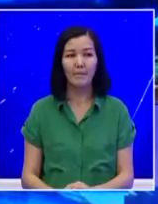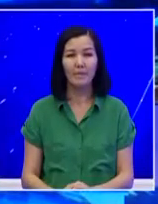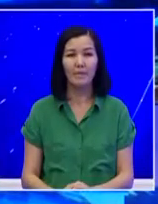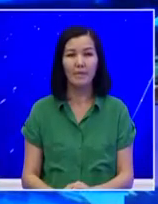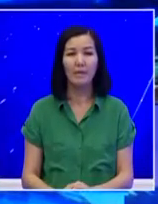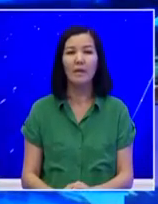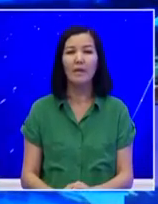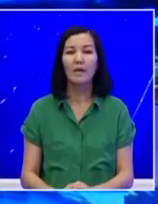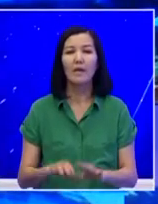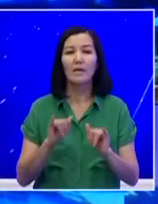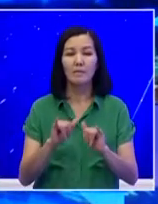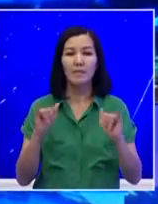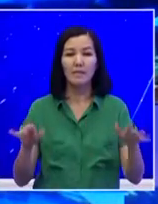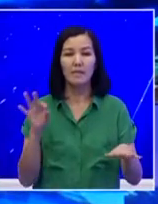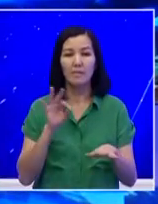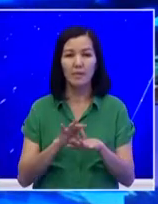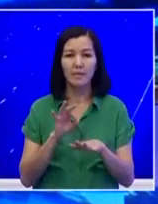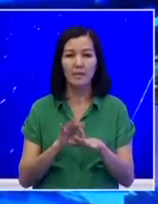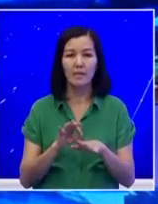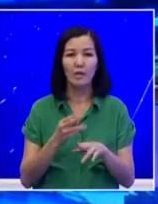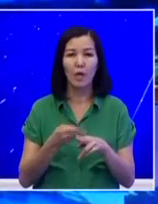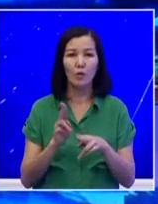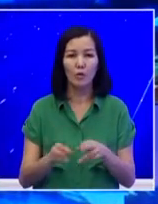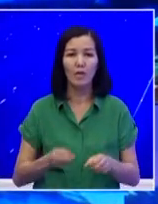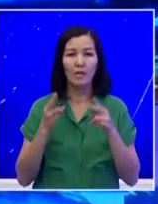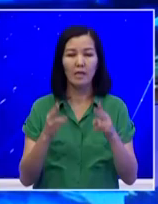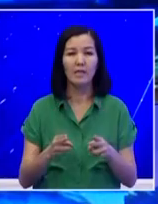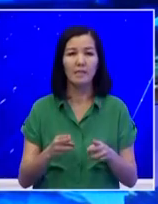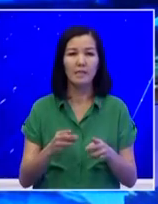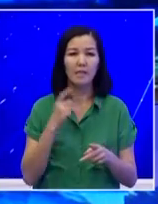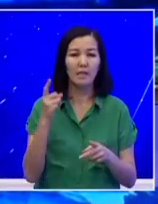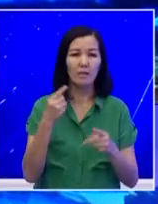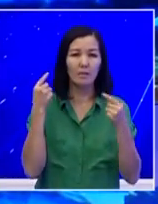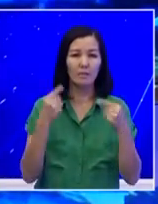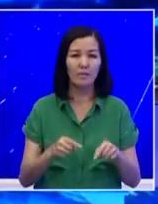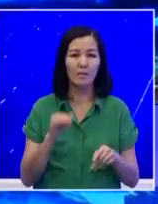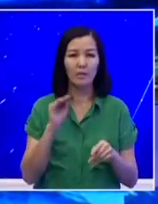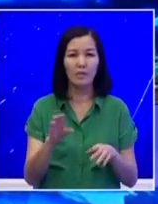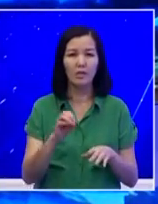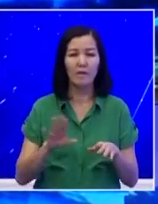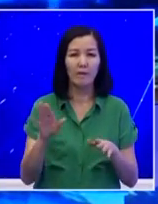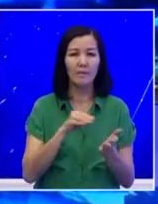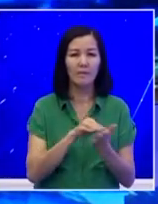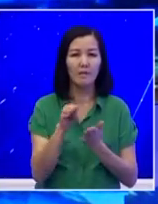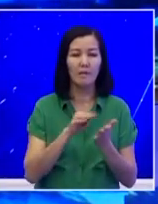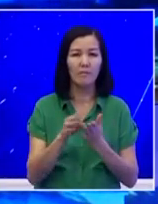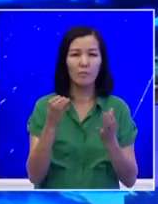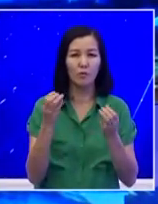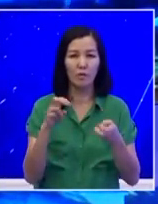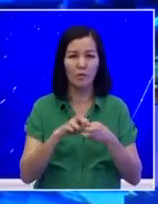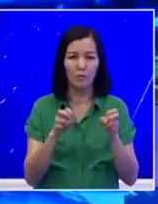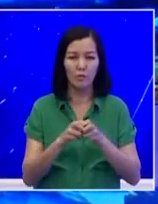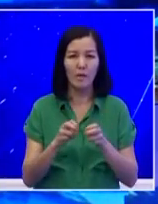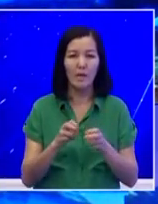На фоне пандемии коронавируса, которая грозит, в числе прочего, экономическим спадом, тысячи европейских свиноводов столкнулись с